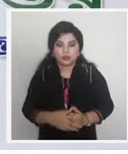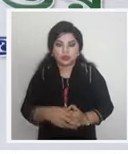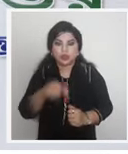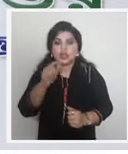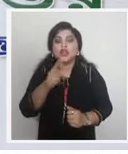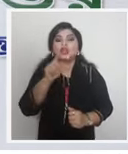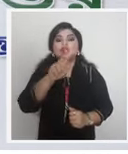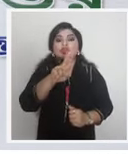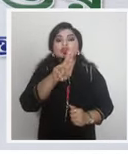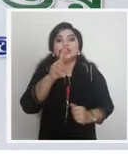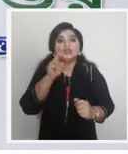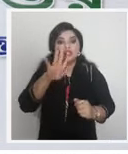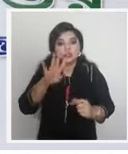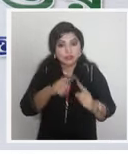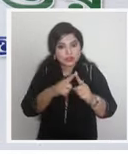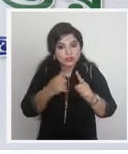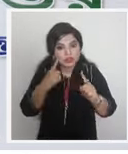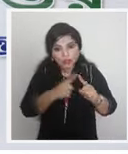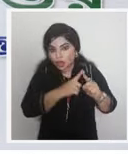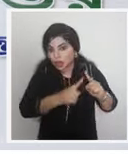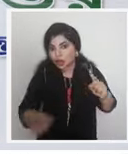আছেন 10,752 জন।